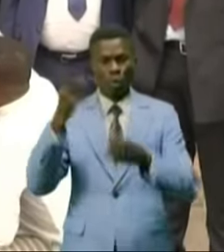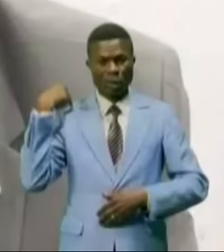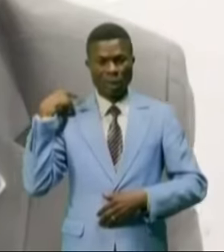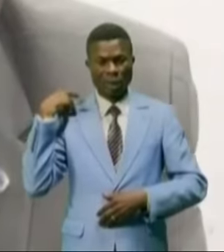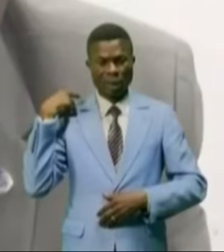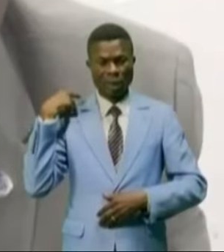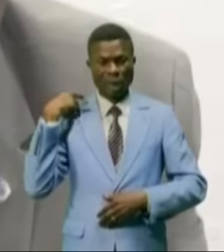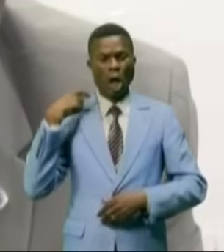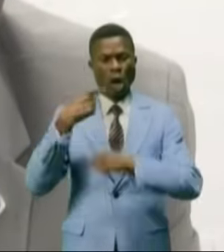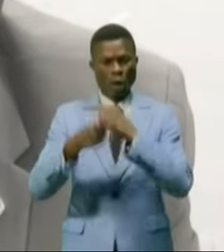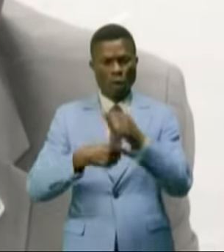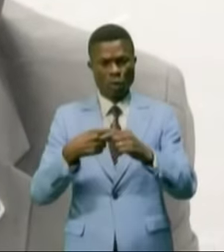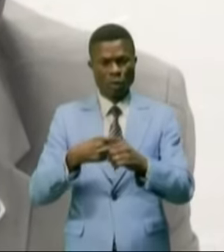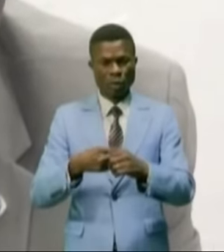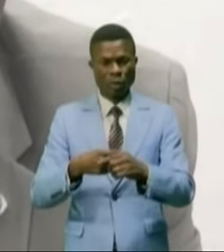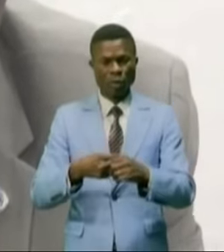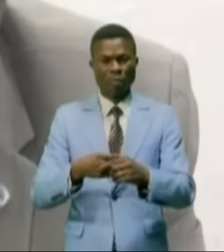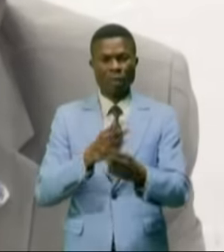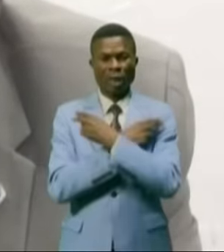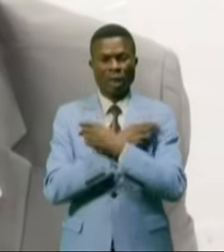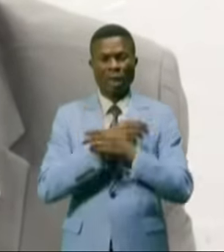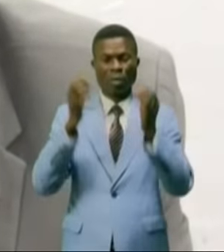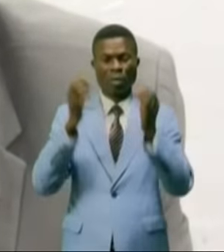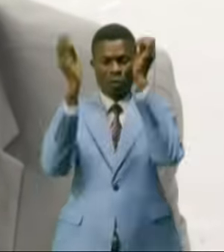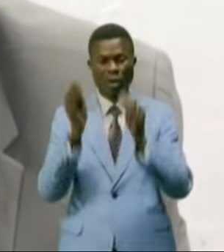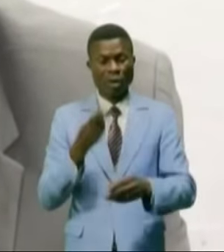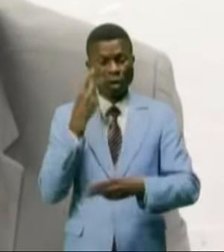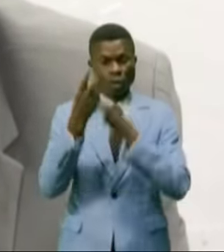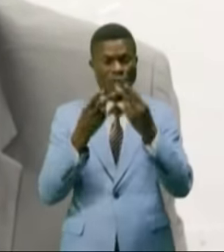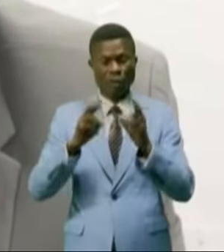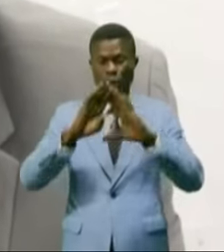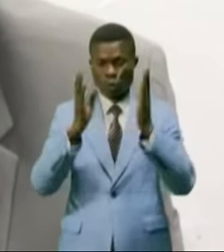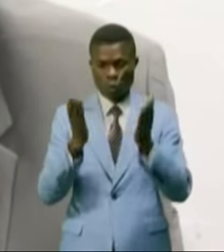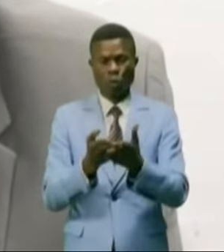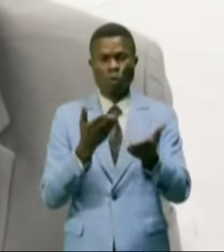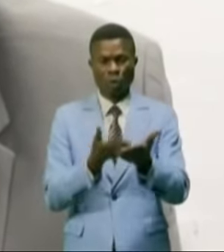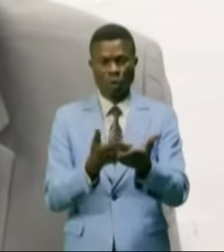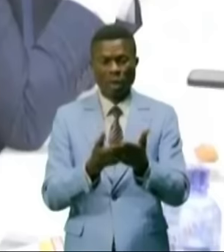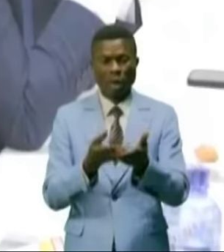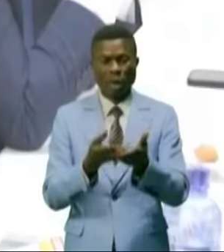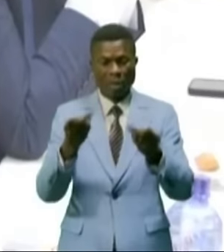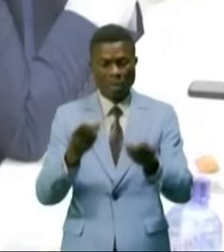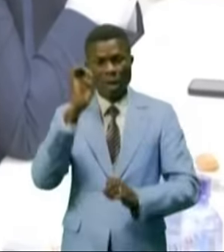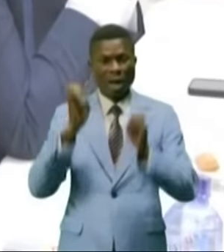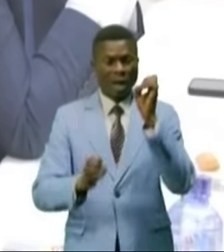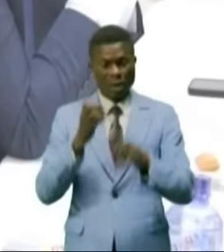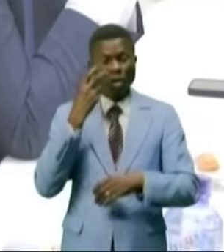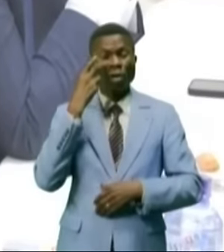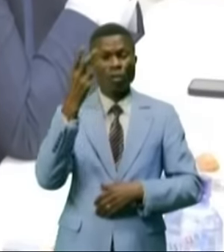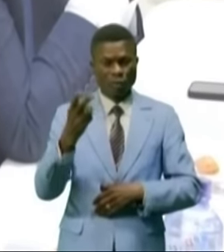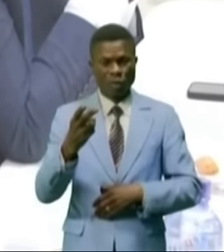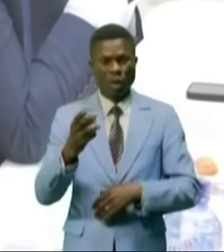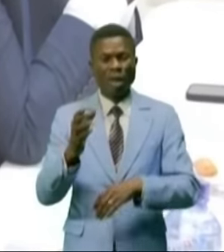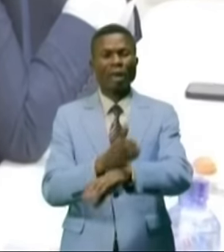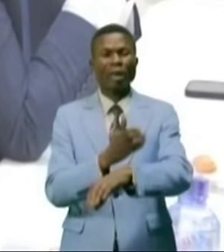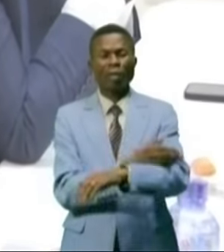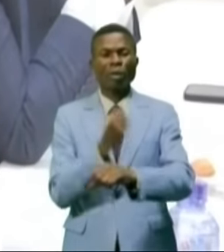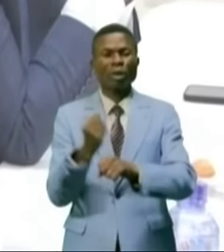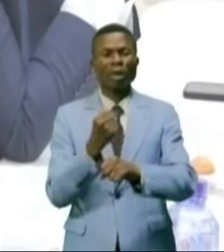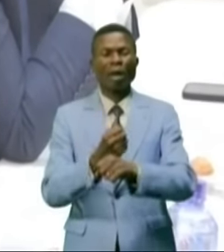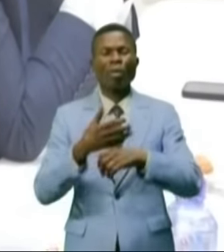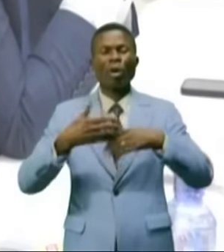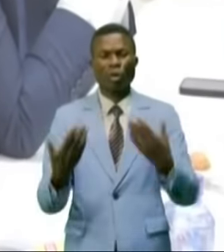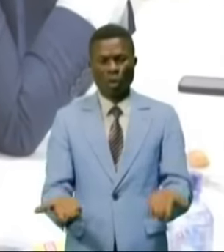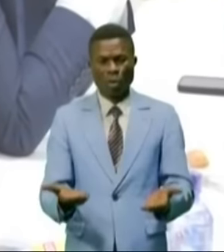dès les vacances parlementaires, une descente tous ensemble pour évaluer, voir l'état d'avancement de